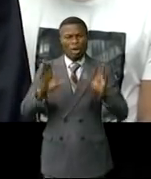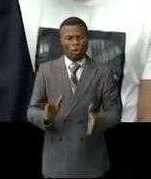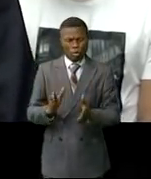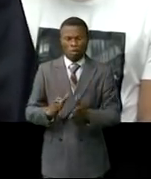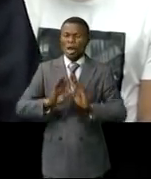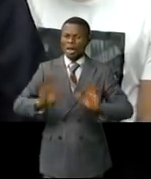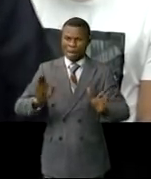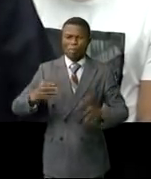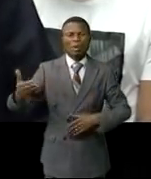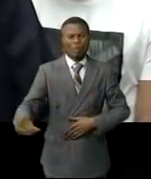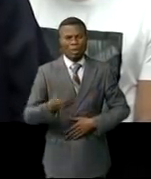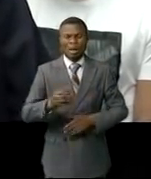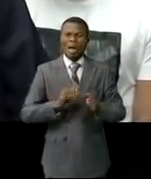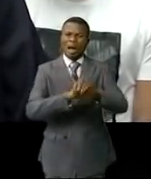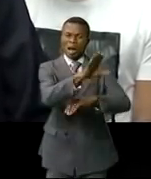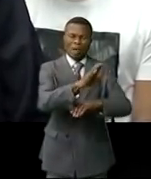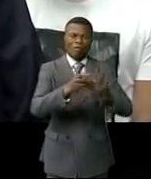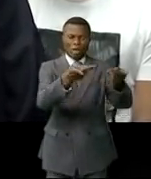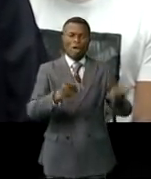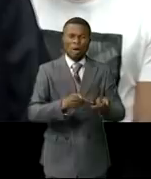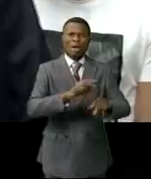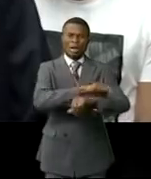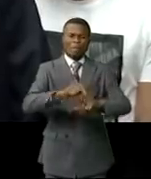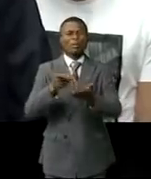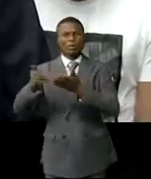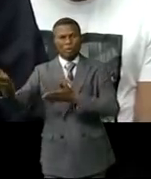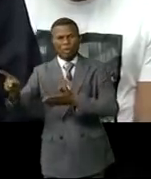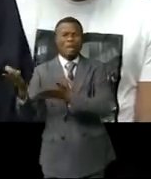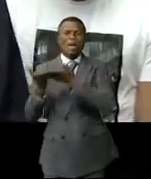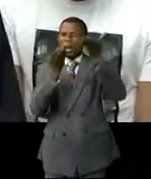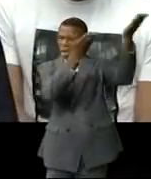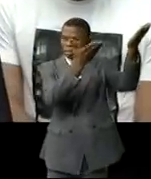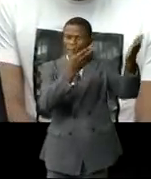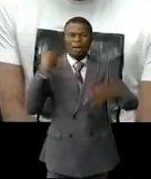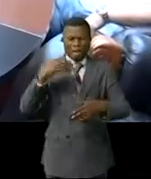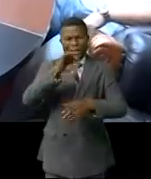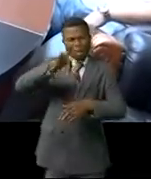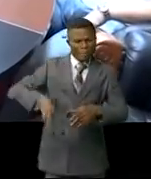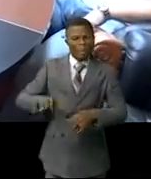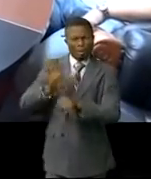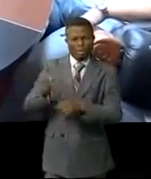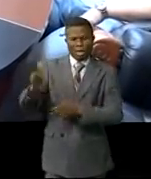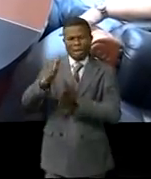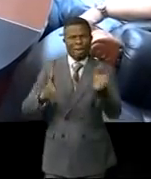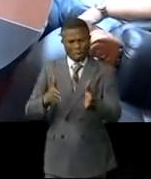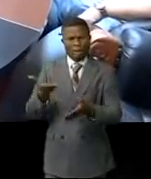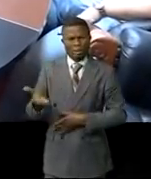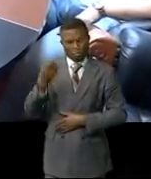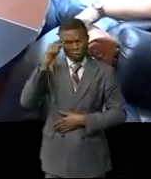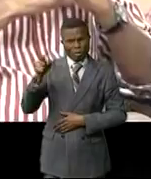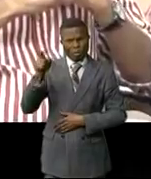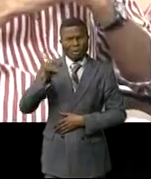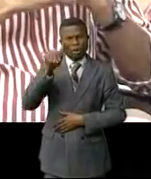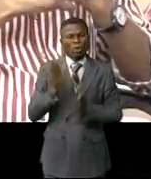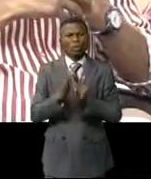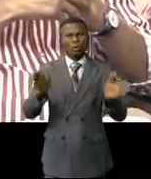creuser et canaliser vers les comptoirs vont acheter et exporter, l'État aura gagné dans les taxes. Pour sa part, le